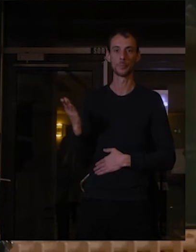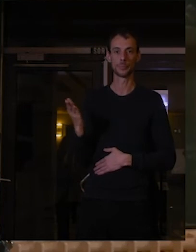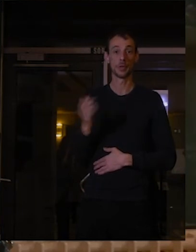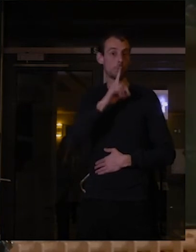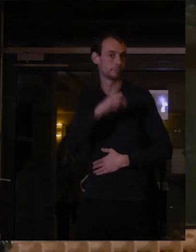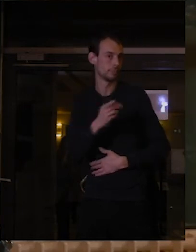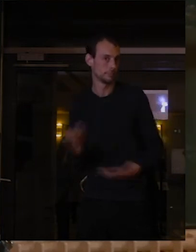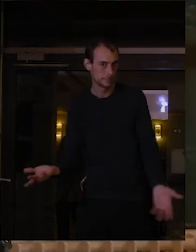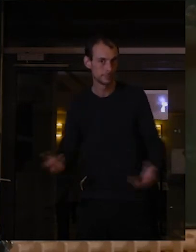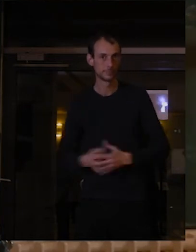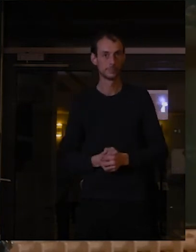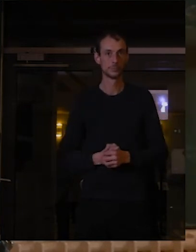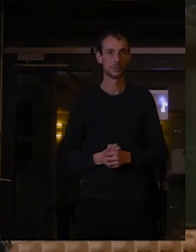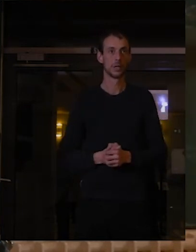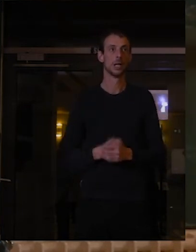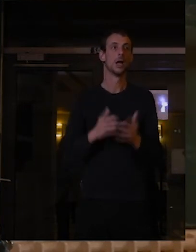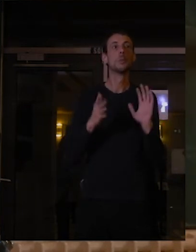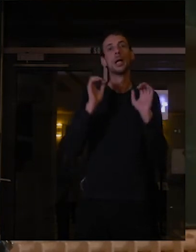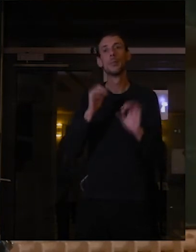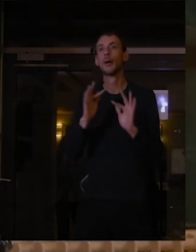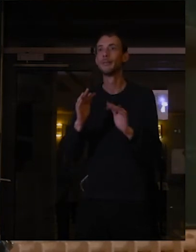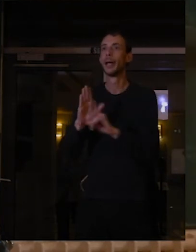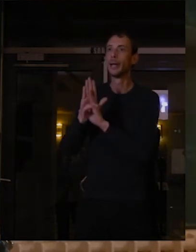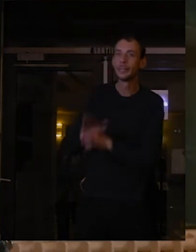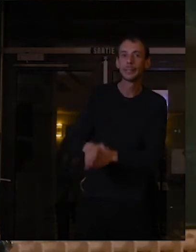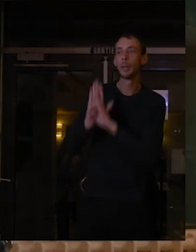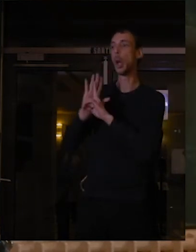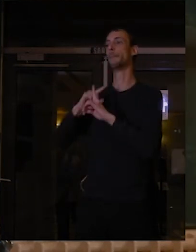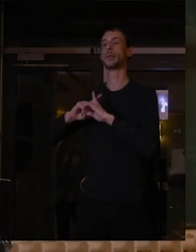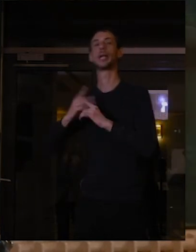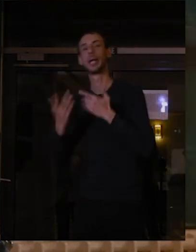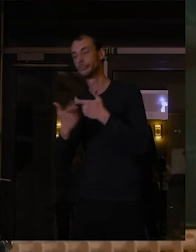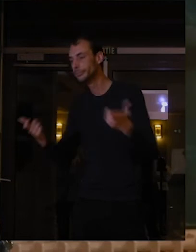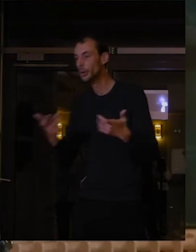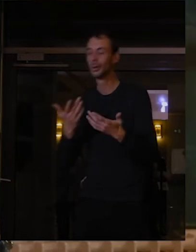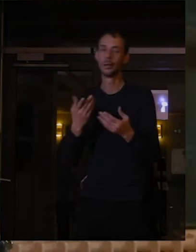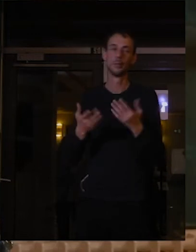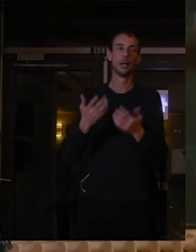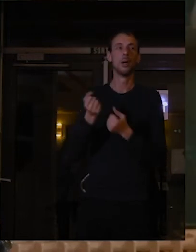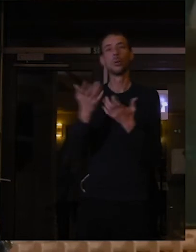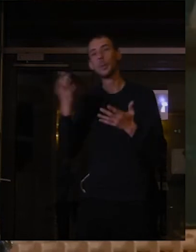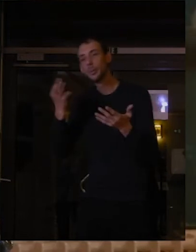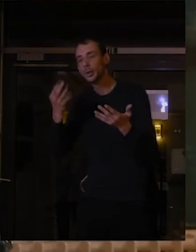parler de discrimination positive, quota, etc. On en pense qu'on en veut. En tout cas, c'est par ce genre